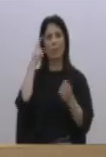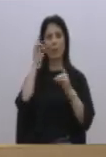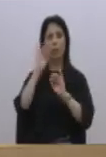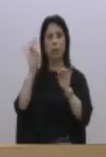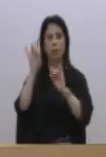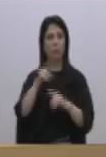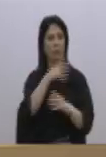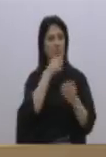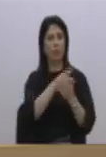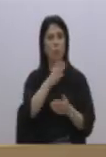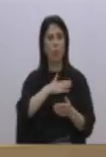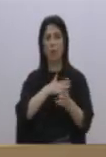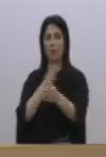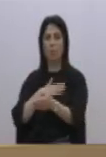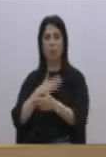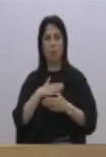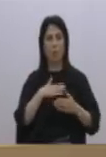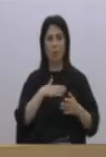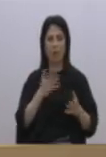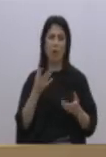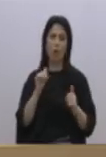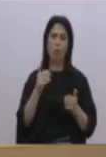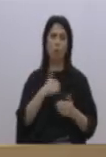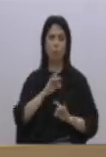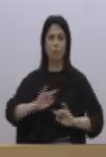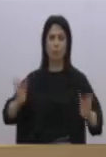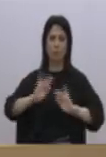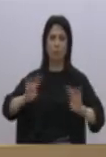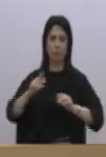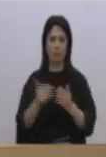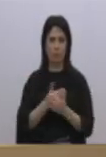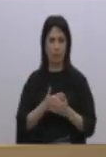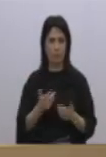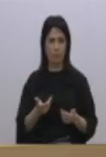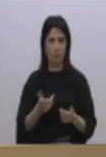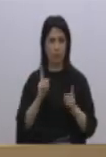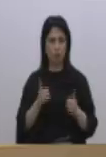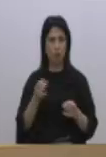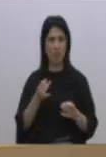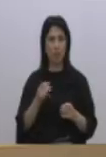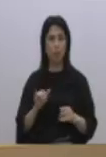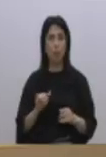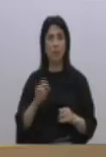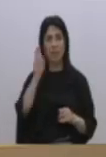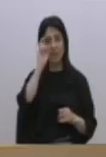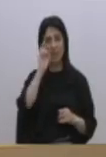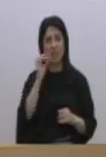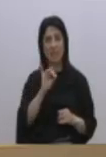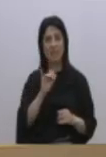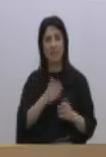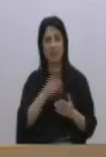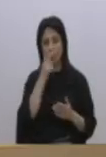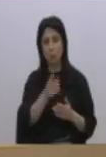აქვს და ამ კულტურულ მემკვიდრეობას ვისაც როგორ უნდა ისე ასაღებს და ვისაც როგორ უნდა ისე ყვება მიშინა არსე და სად არის აქ სახელმწიფო ძალიან